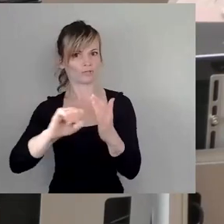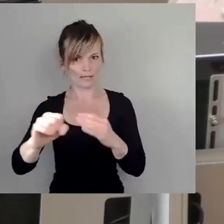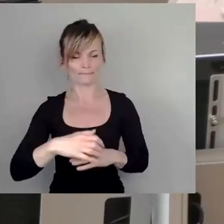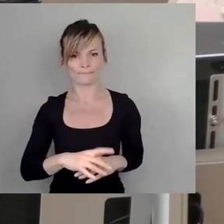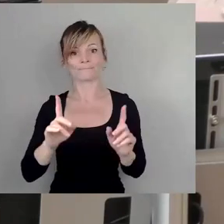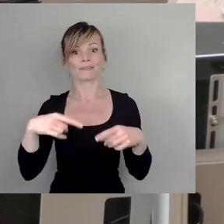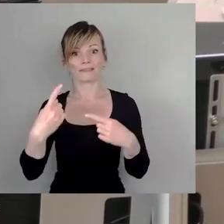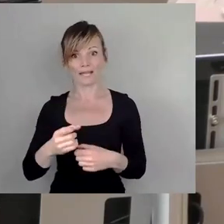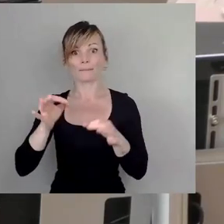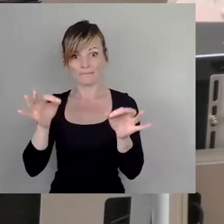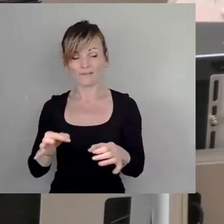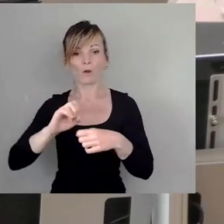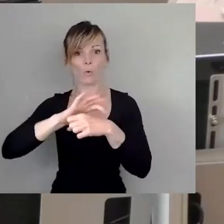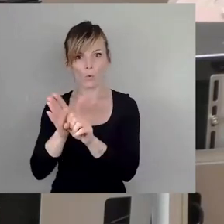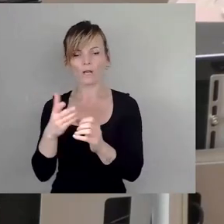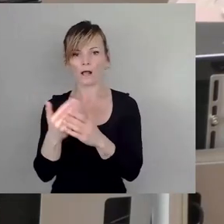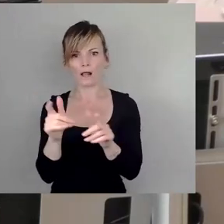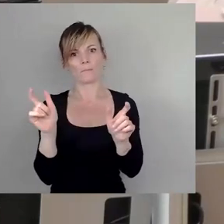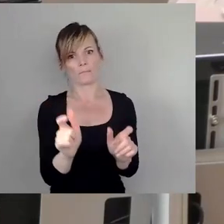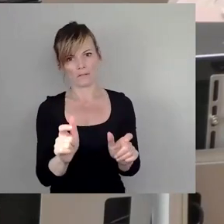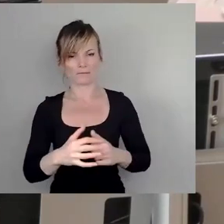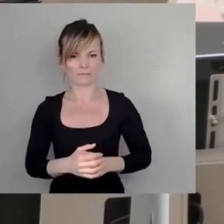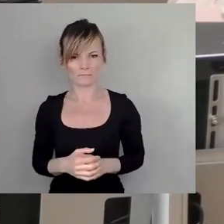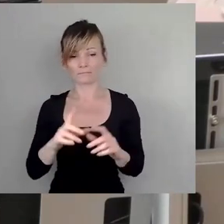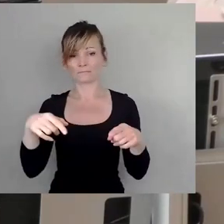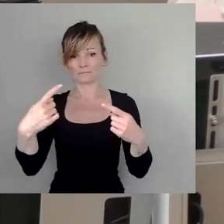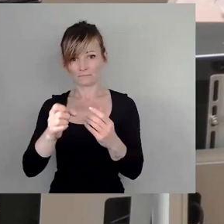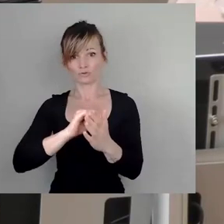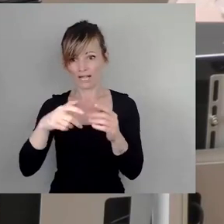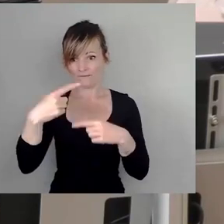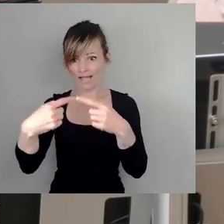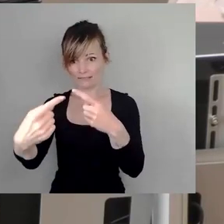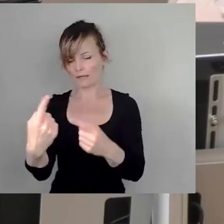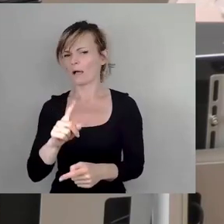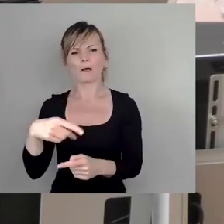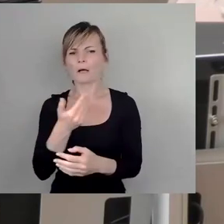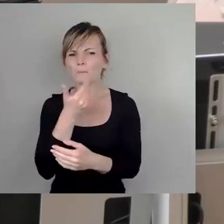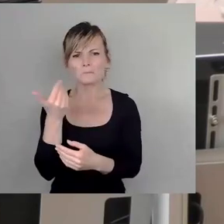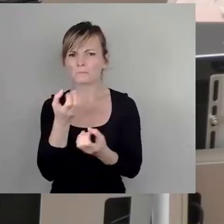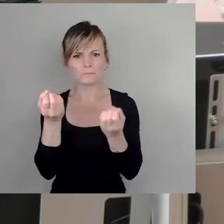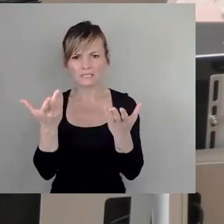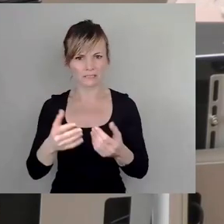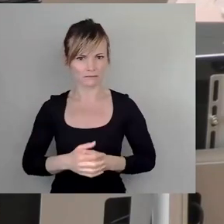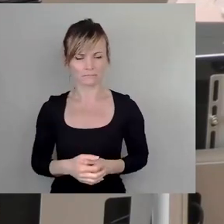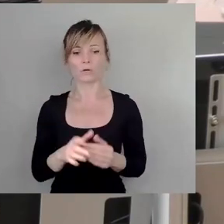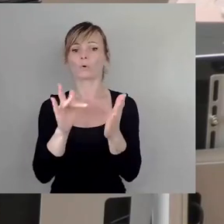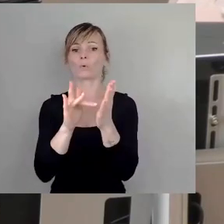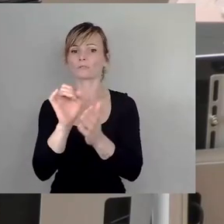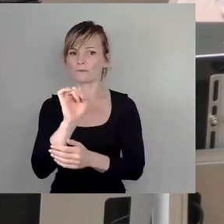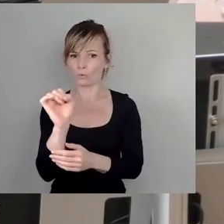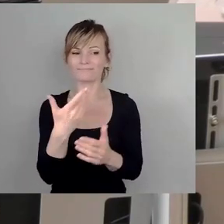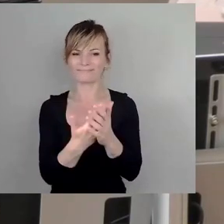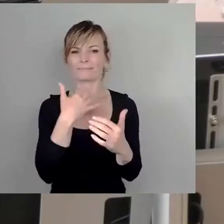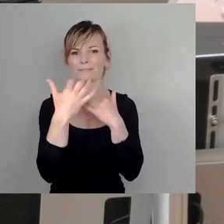setzten. Danach hätte es zügig weitergehen können, was jedoch nicht geschah. Zu den Gründen zitiere ich aus dem Bericht von Frau